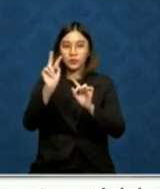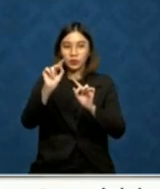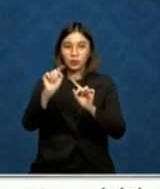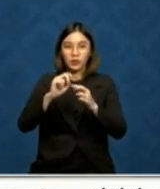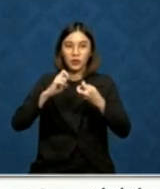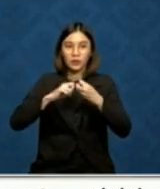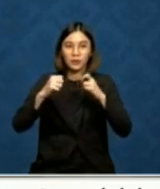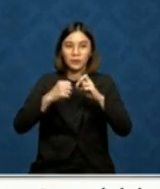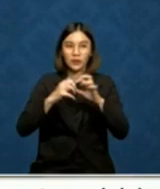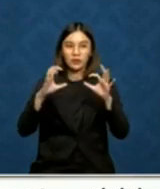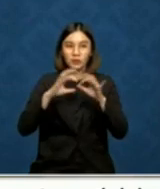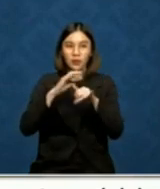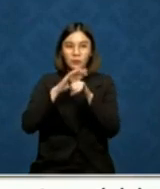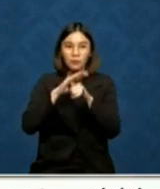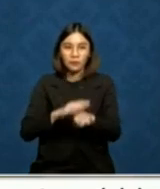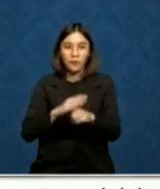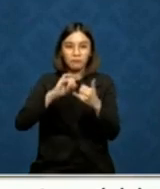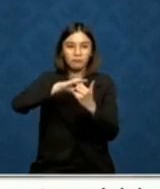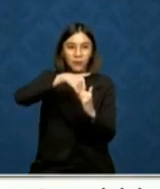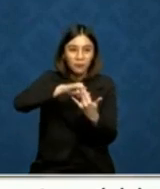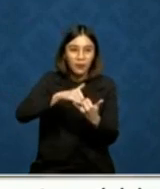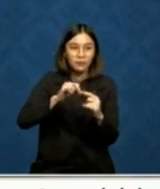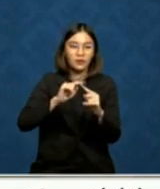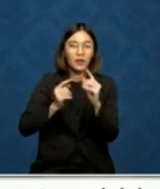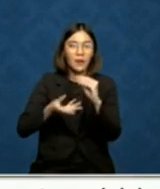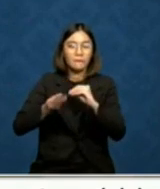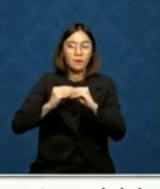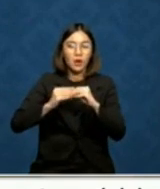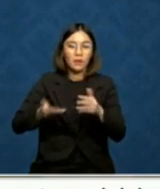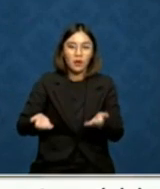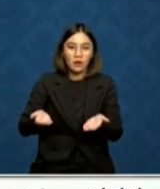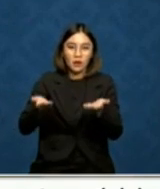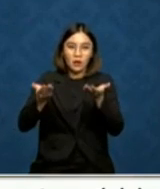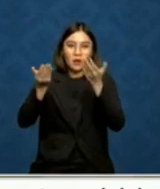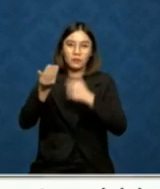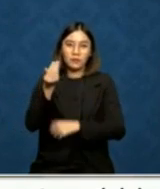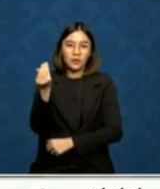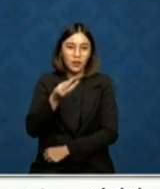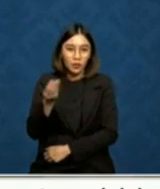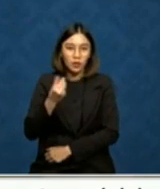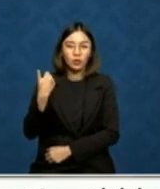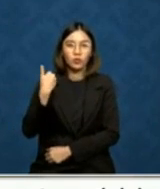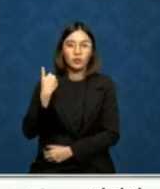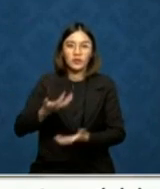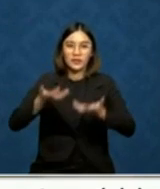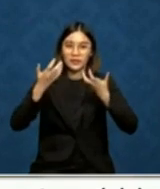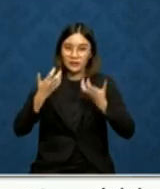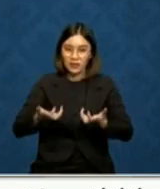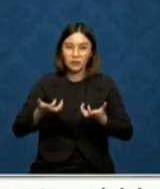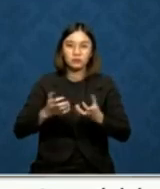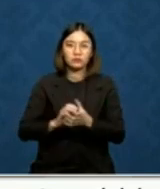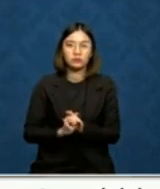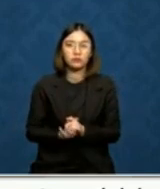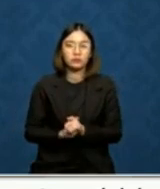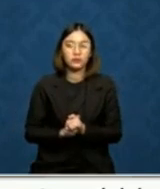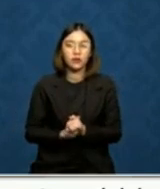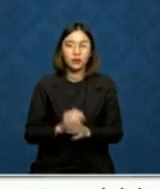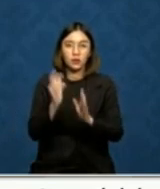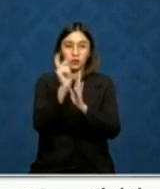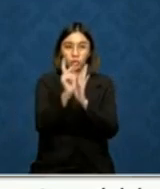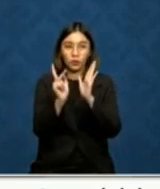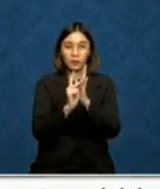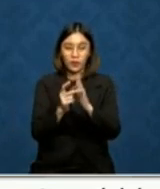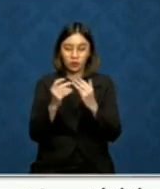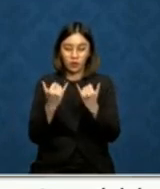ปัญหาการคุกคามทางเพศมีการเพิ่มขึ้นอย่างรวดเร็วและทวีความรุนแรงมากยิ่งขึ้นกฎหมาย